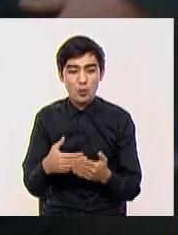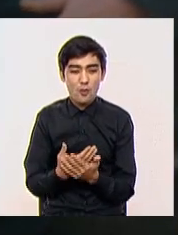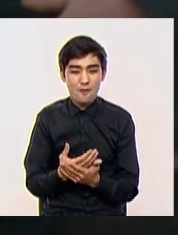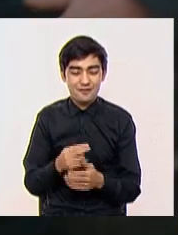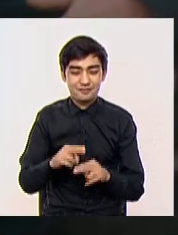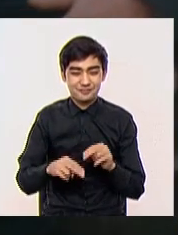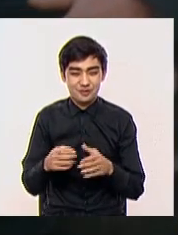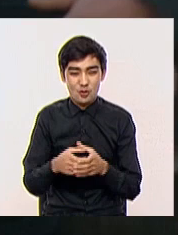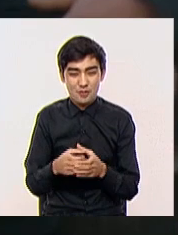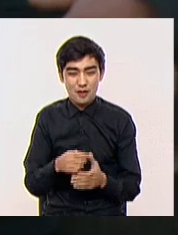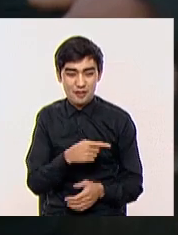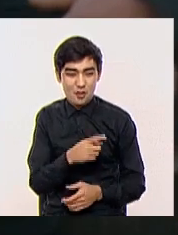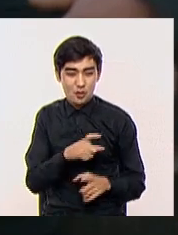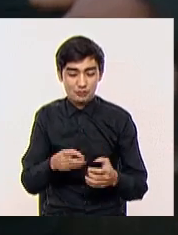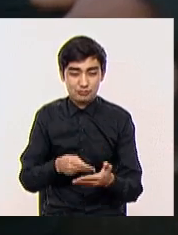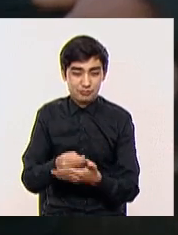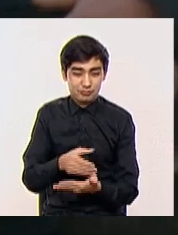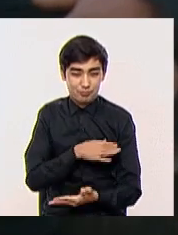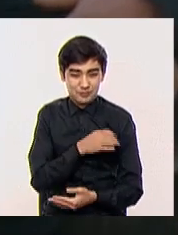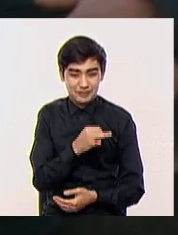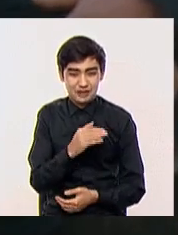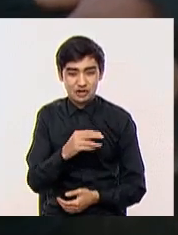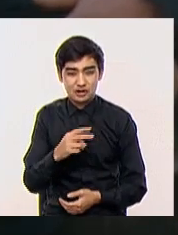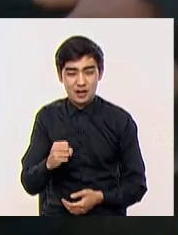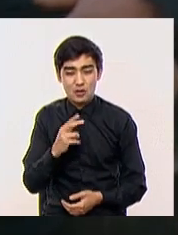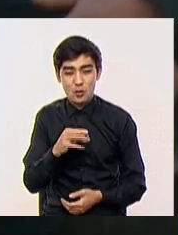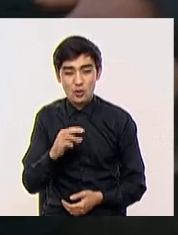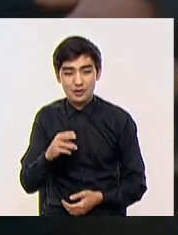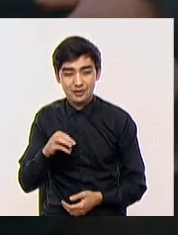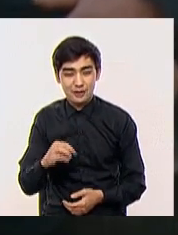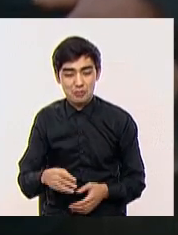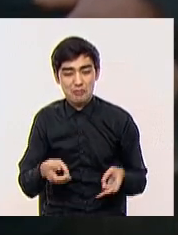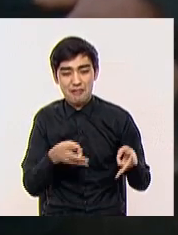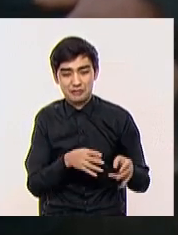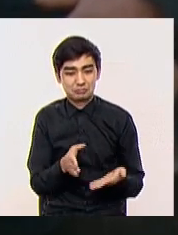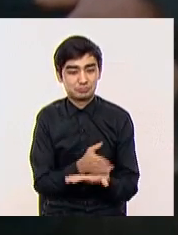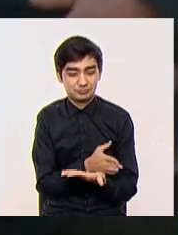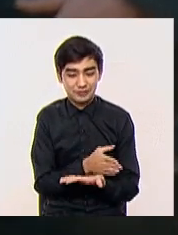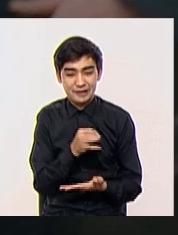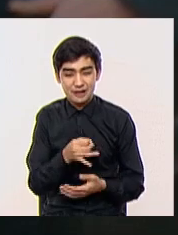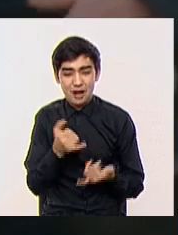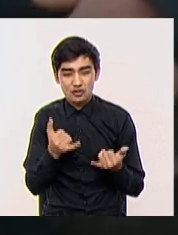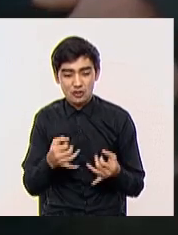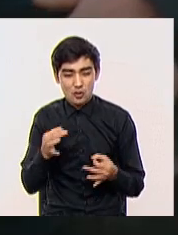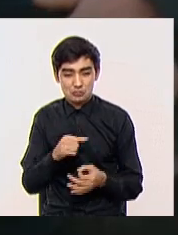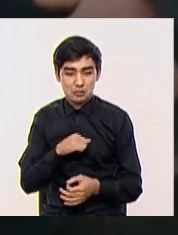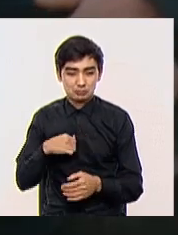оставив дольщиков ЖК «Коктем» в стороне, сейчас